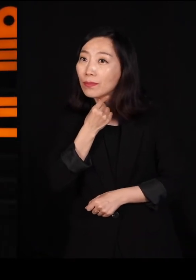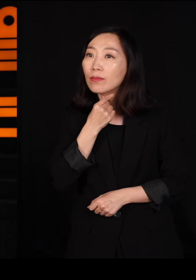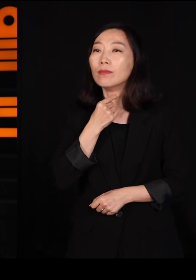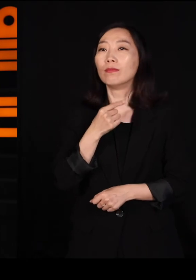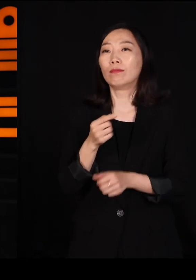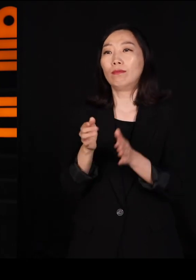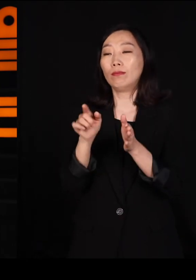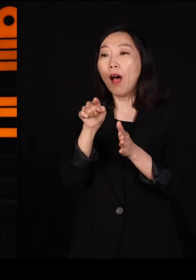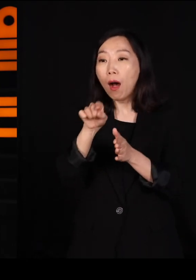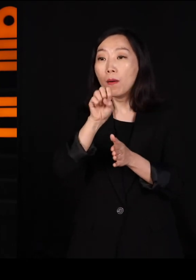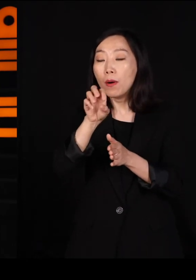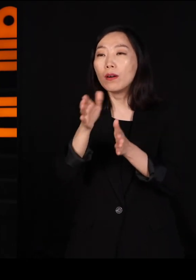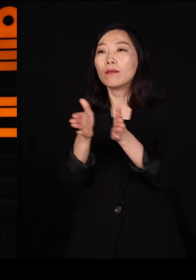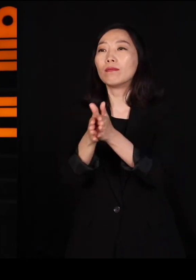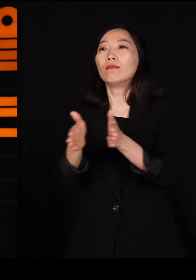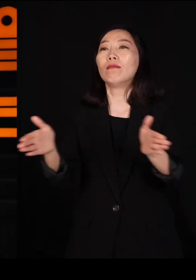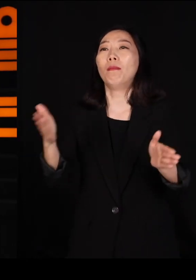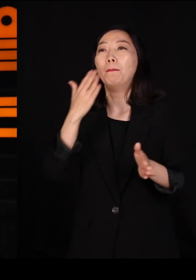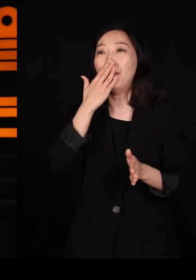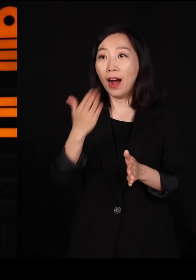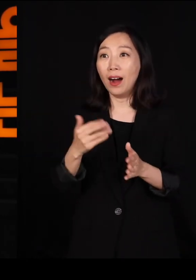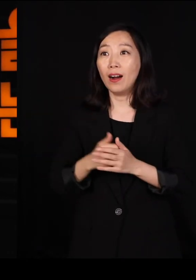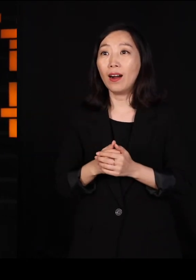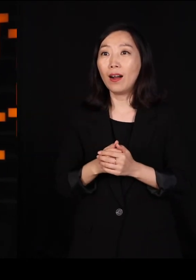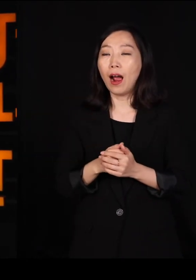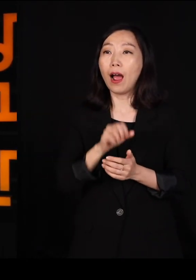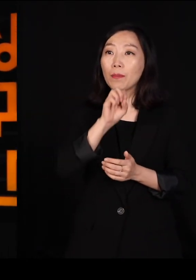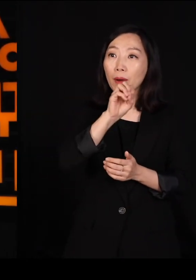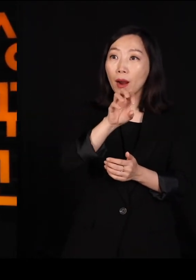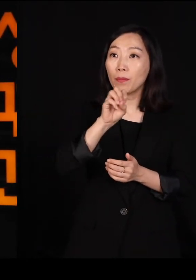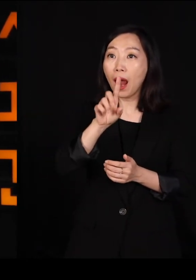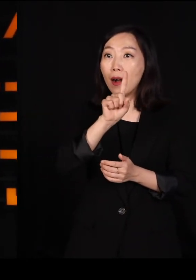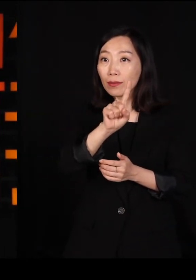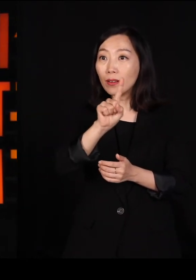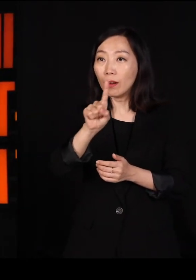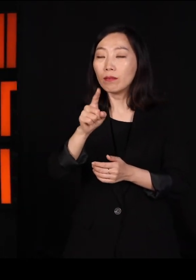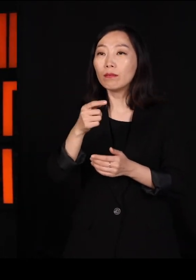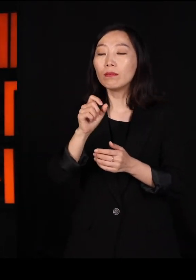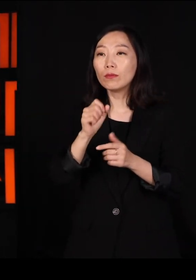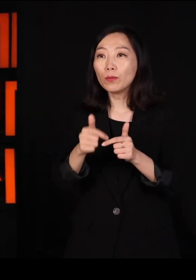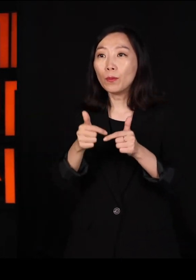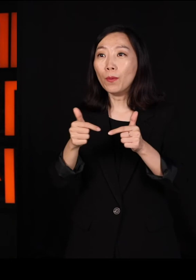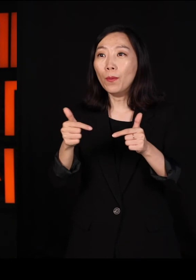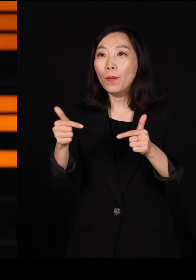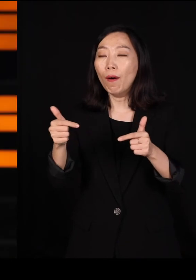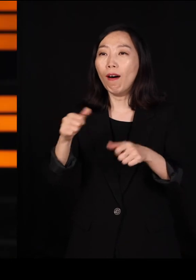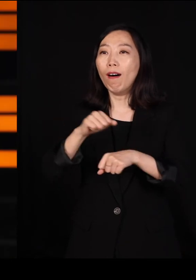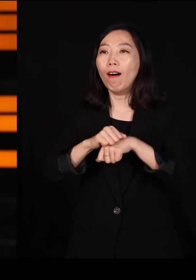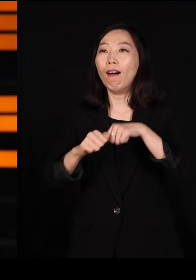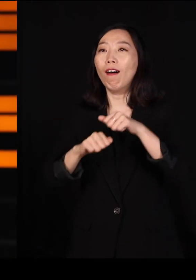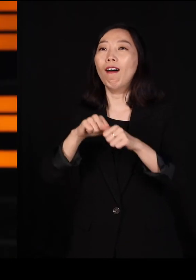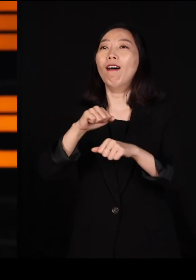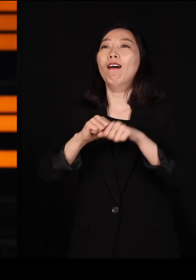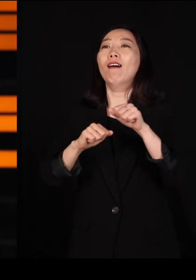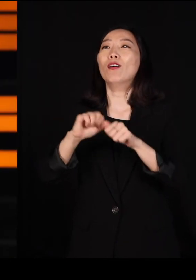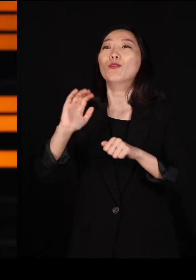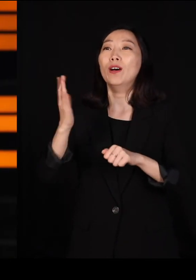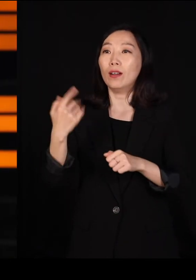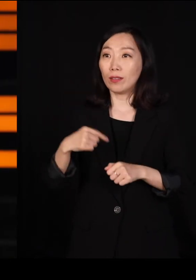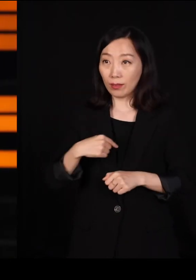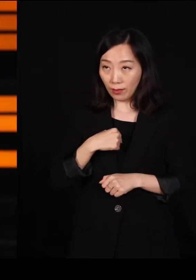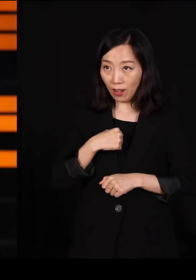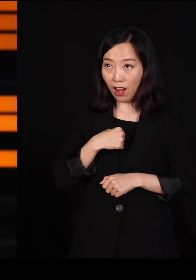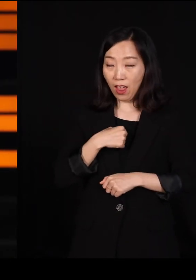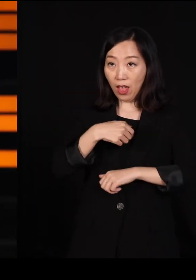시작이 될 수가 있는 거예요. 그런 거 하나하나 하면은 되게 많이 쌓이기 시작되고, 그리고 본인이 갖고 있는